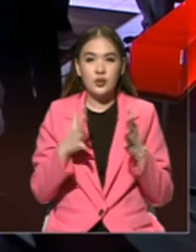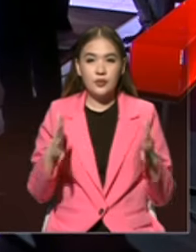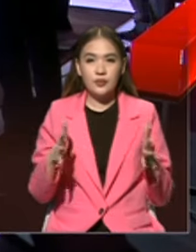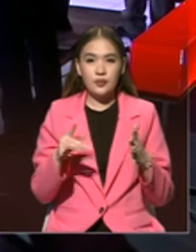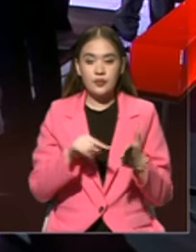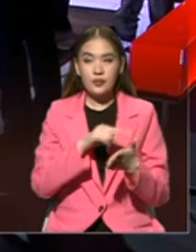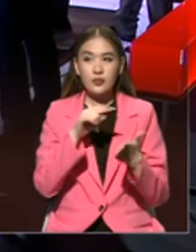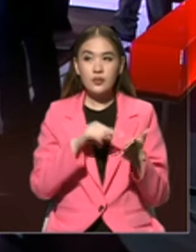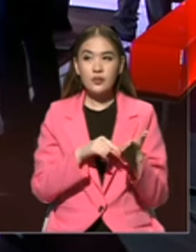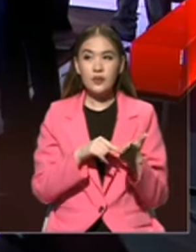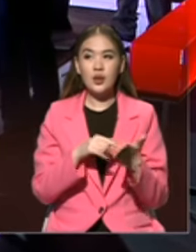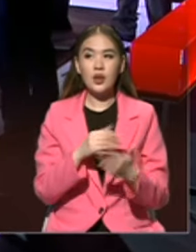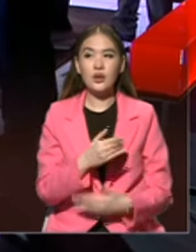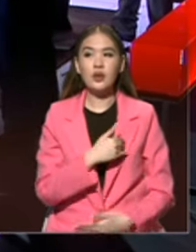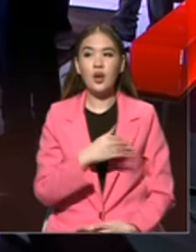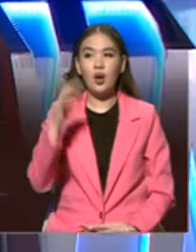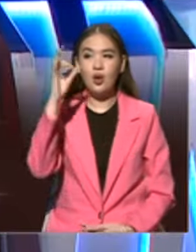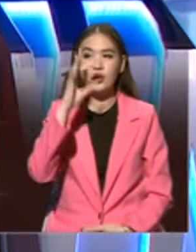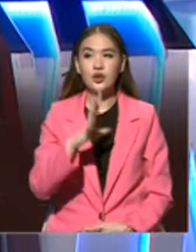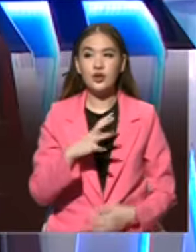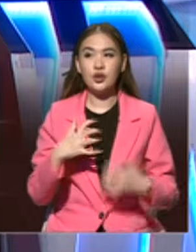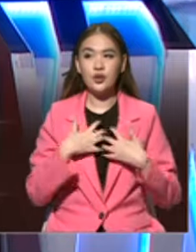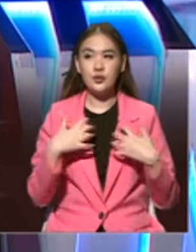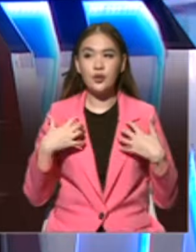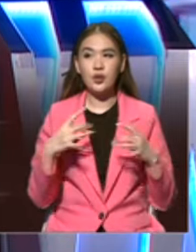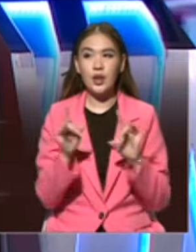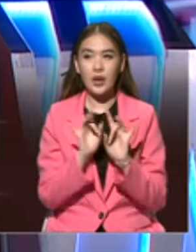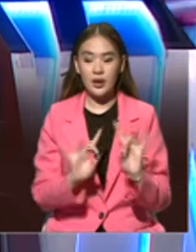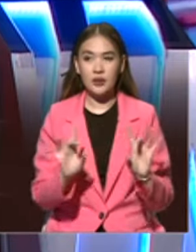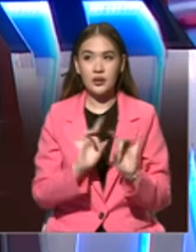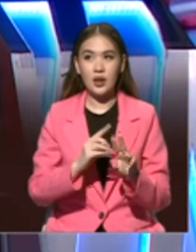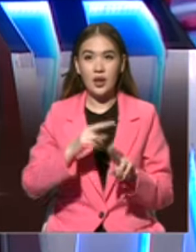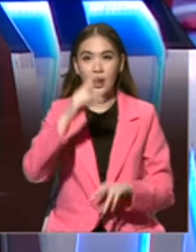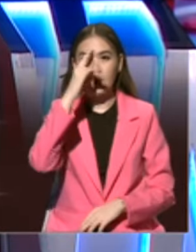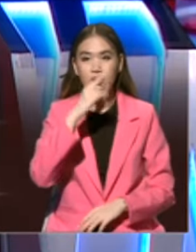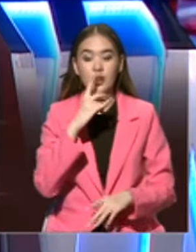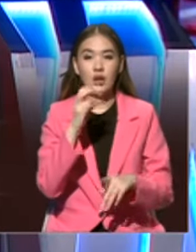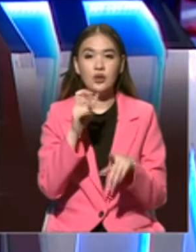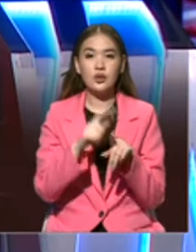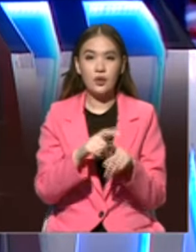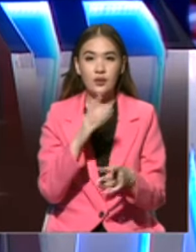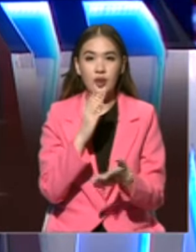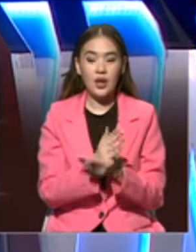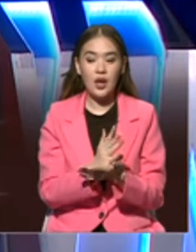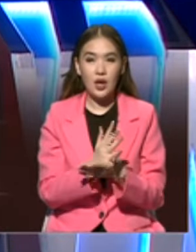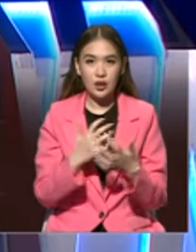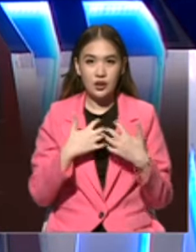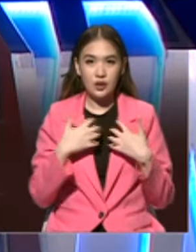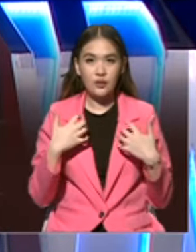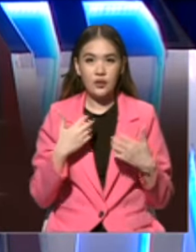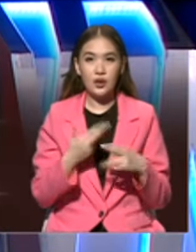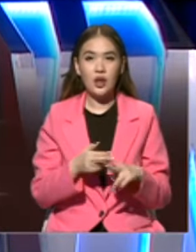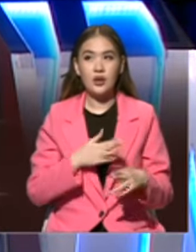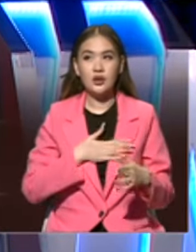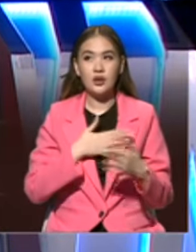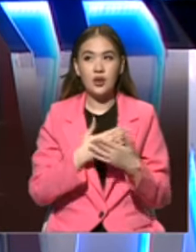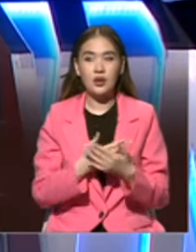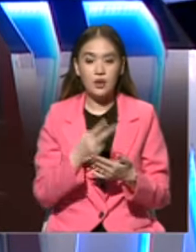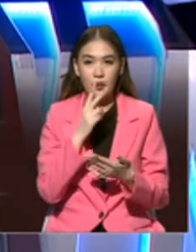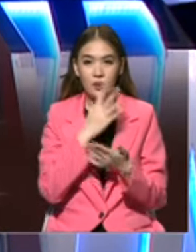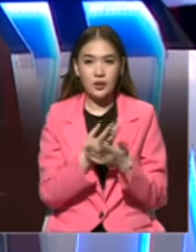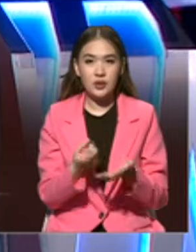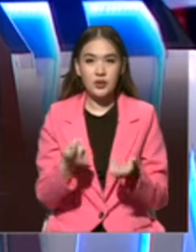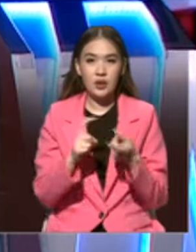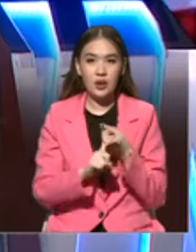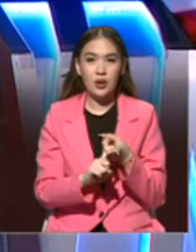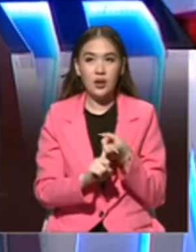министрінің. Міне біз бәріміз малды айтып жатырмыз. Қазақта бір жақсы сөз бар. Мал жанымның садақасы, жаным арымның садақасы